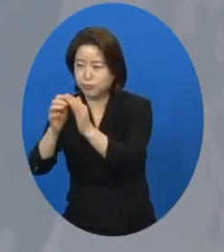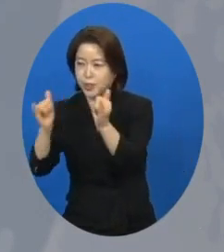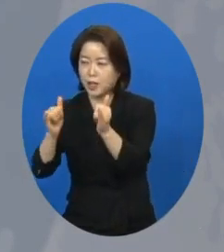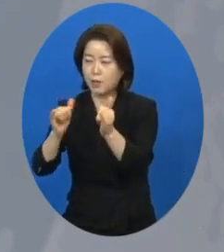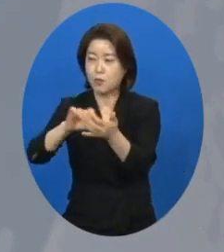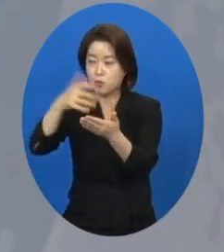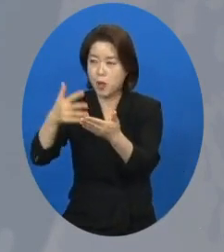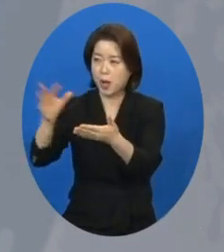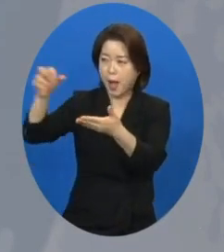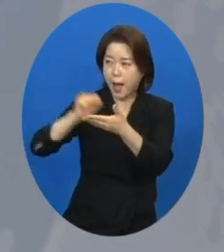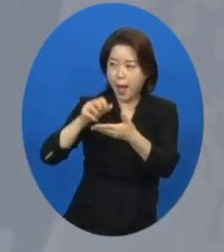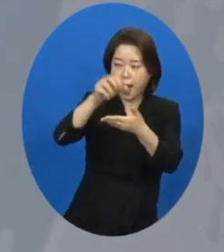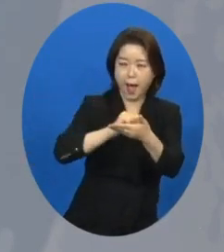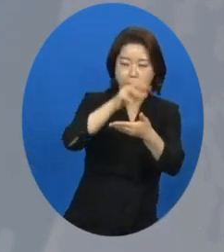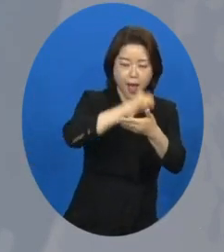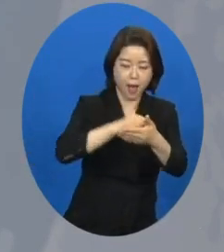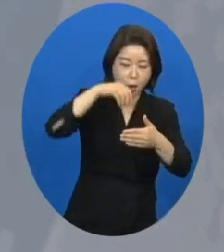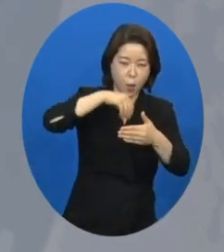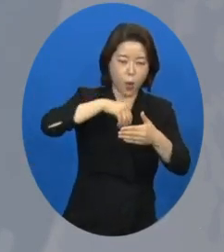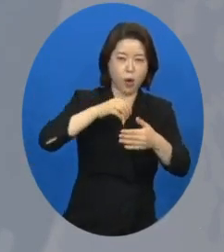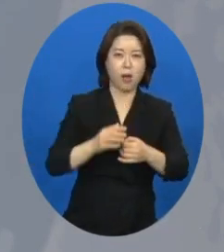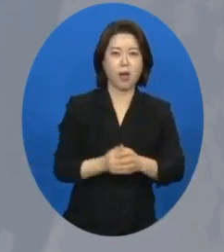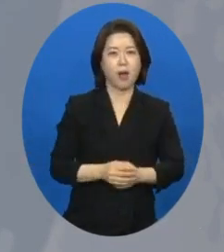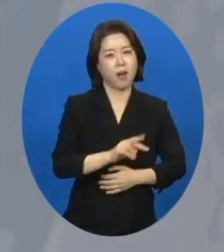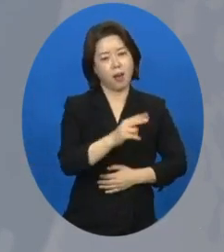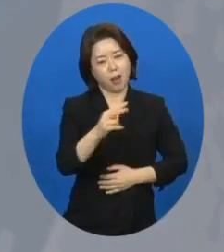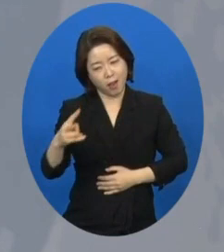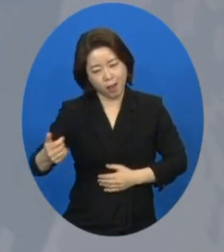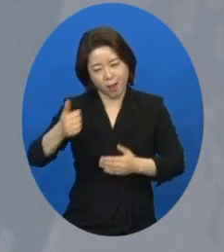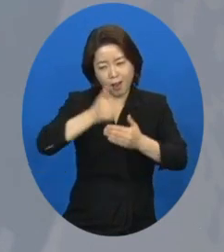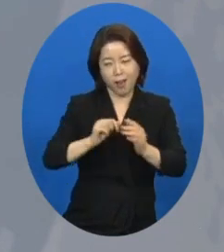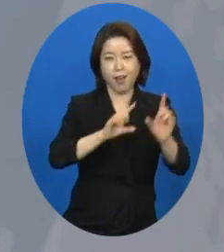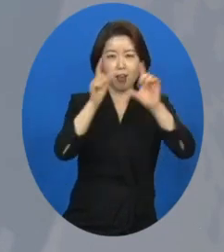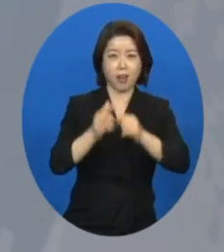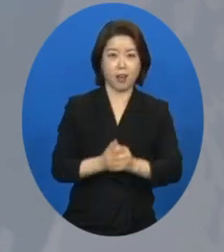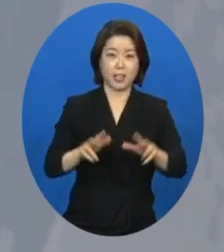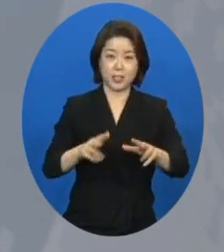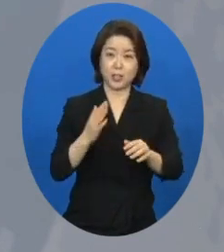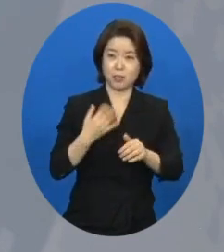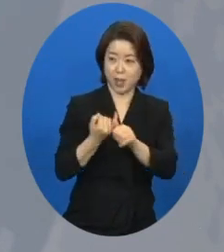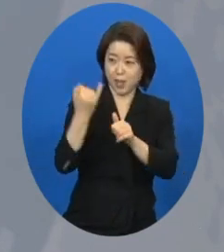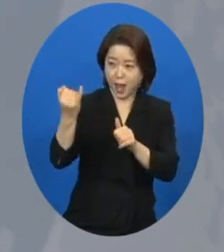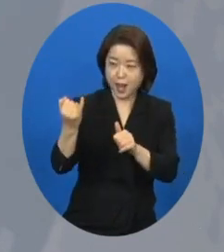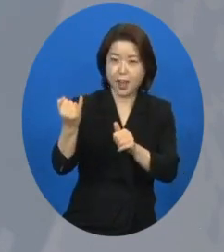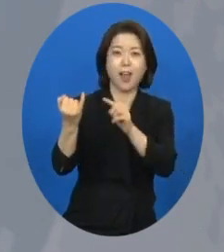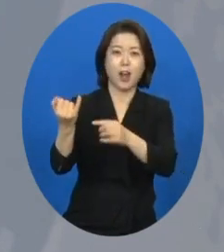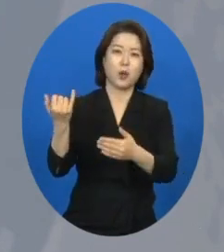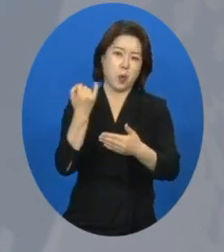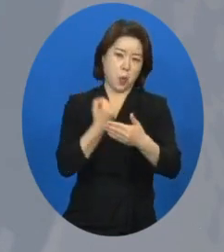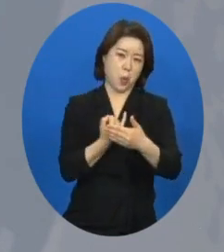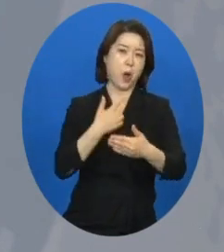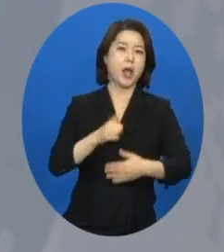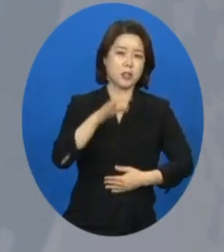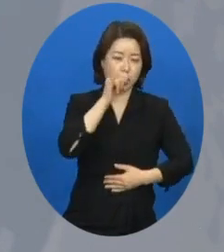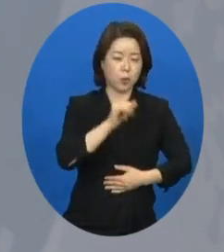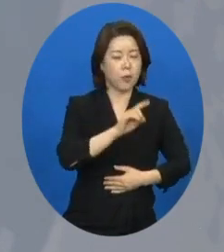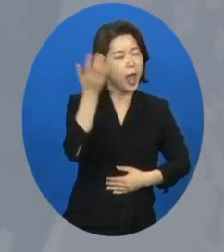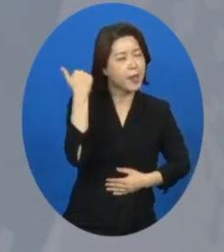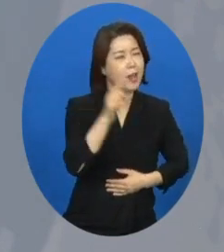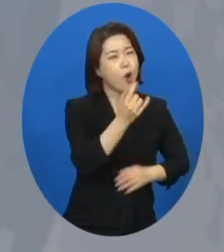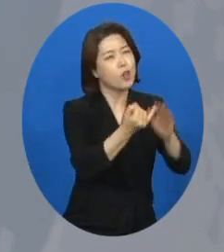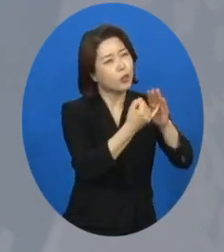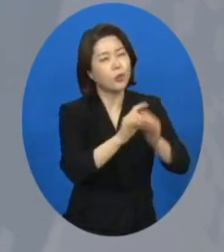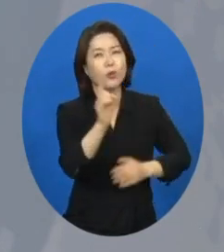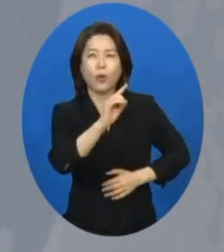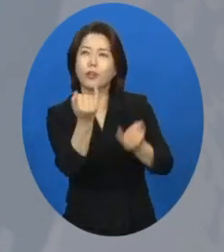사람들이 내 가슴 속에 살았었다. 지금 아내인 이내도 살았었고 또 어떤 소녀도 어떤 여인도